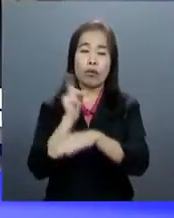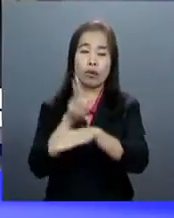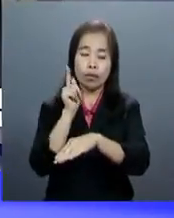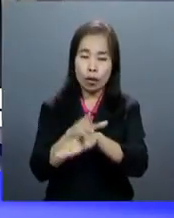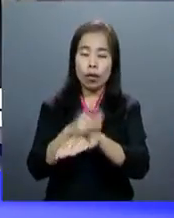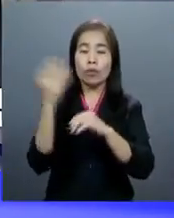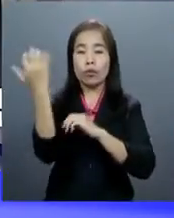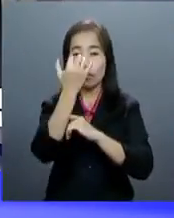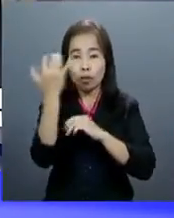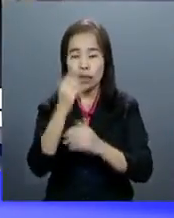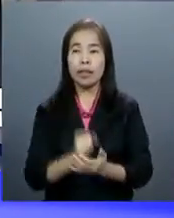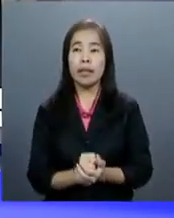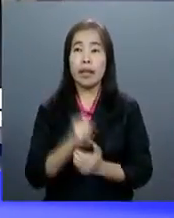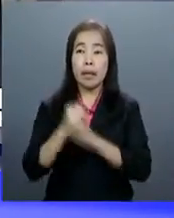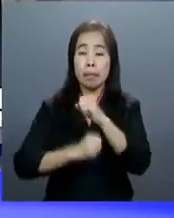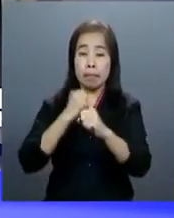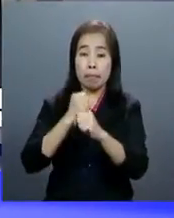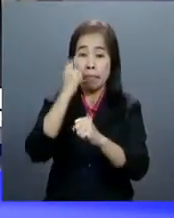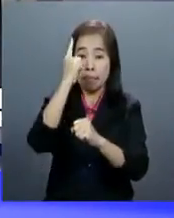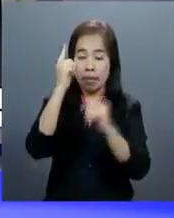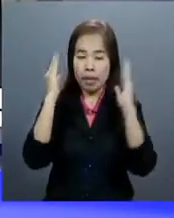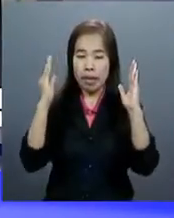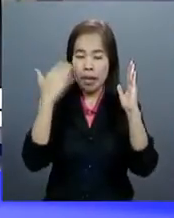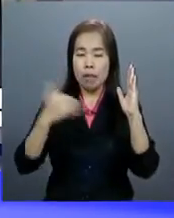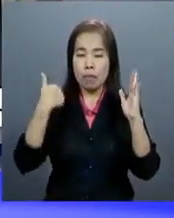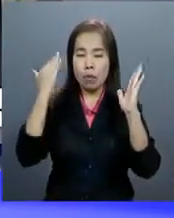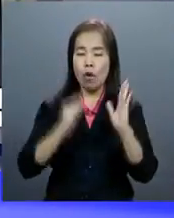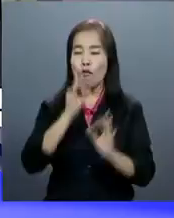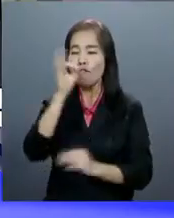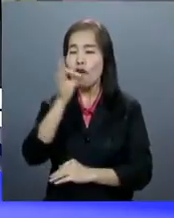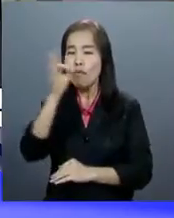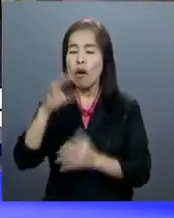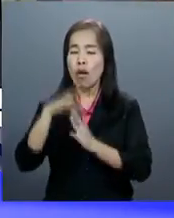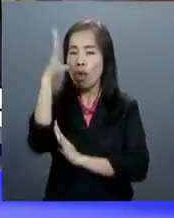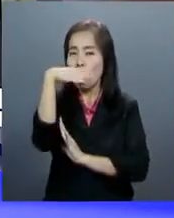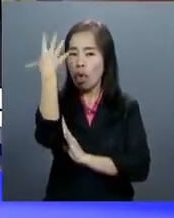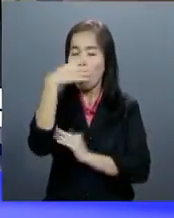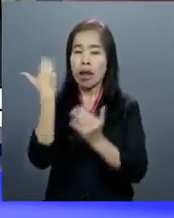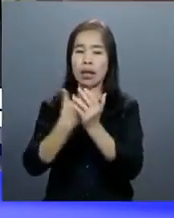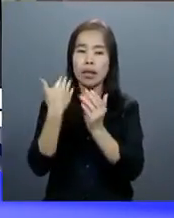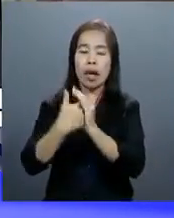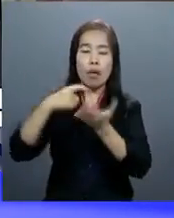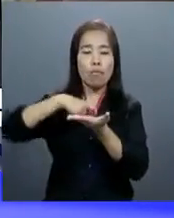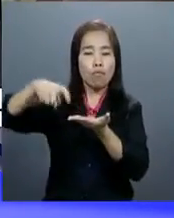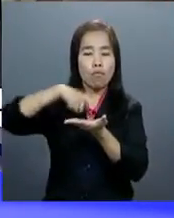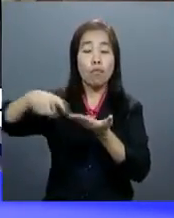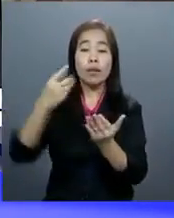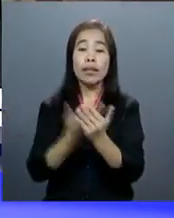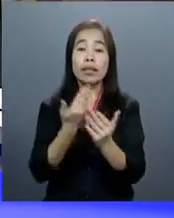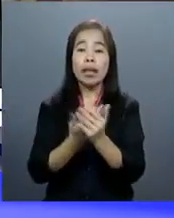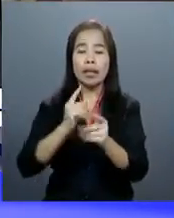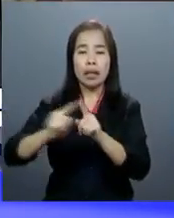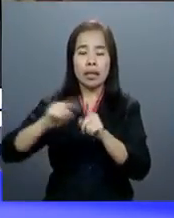ว่าในช่วง 1ปีที่ผ่านมามีประชาชนเข้ามาแจ้งข้อมูลกรณีถูกหลอกให้โอนเงิน 80คดีมูลค่าความเสียหายกว่า